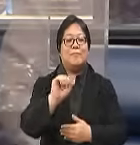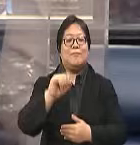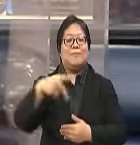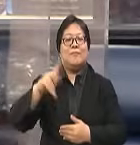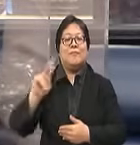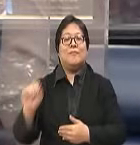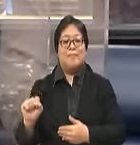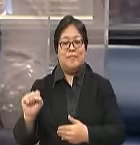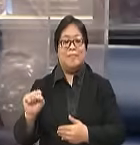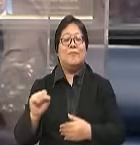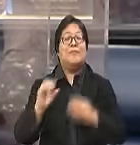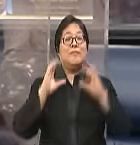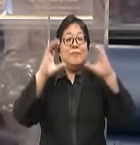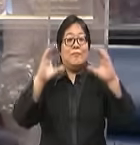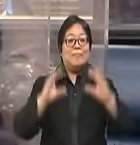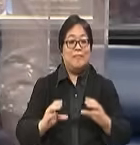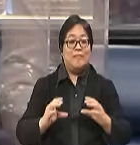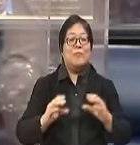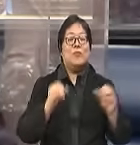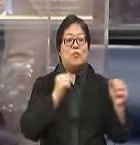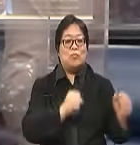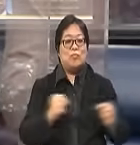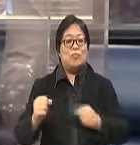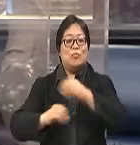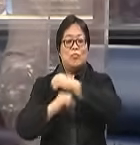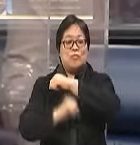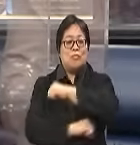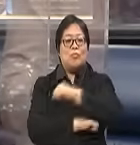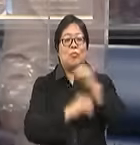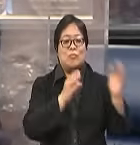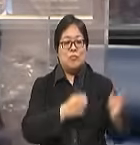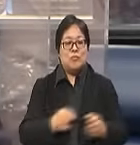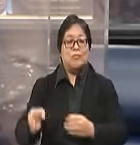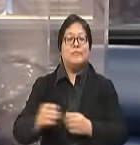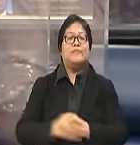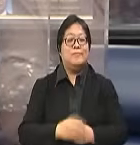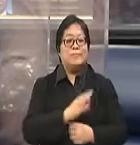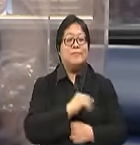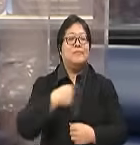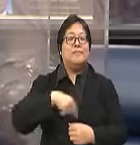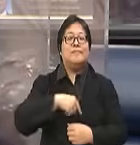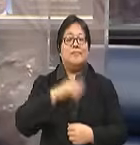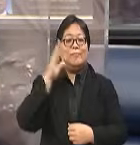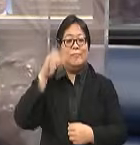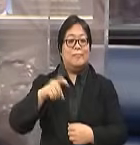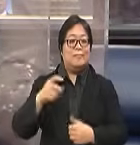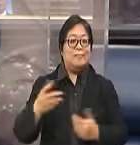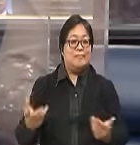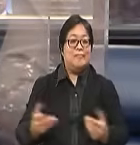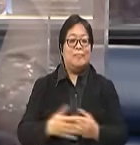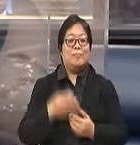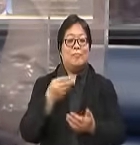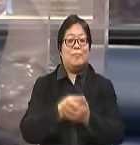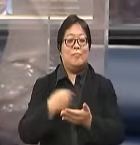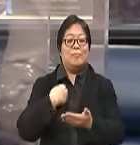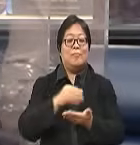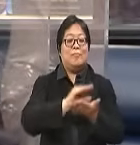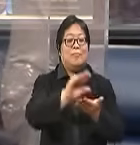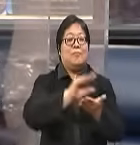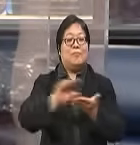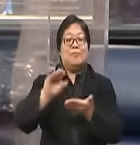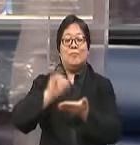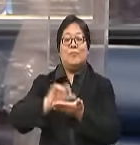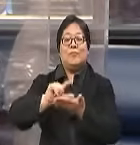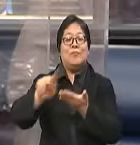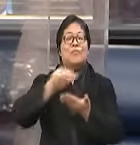kwini dengan cara tersebut struktur teratur dan tersusun dan juga kita memastikan bahwa duit yang kita kasih itu adalah